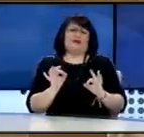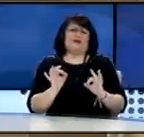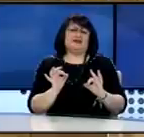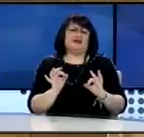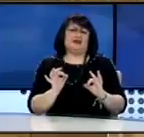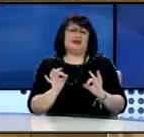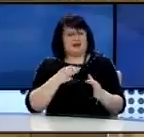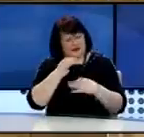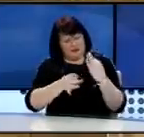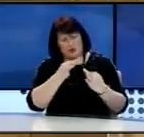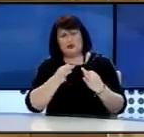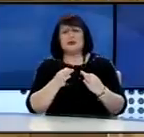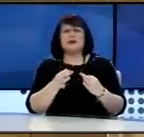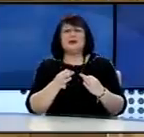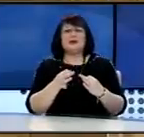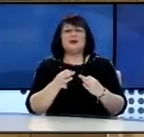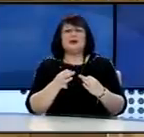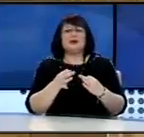θα διατυπωθούν,